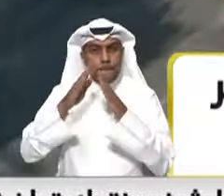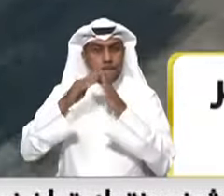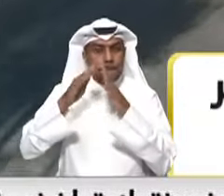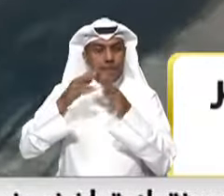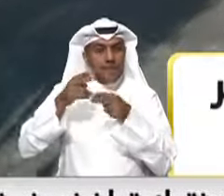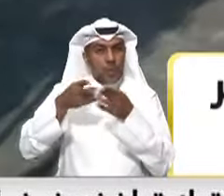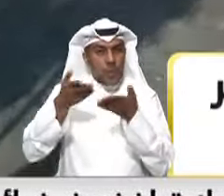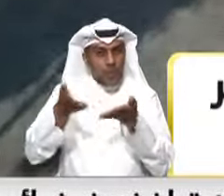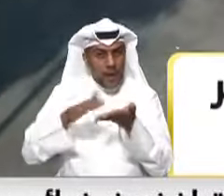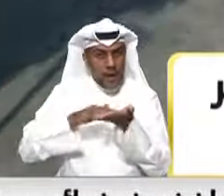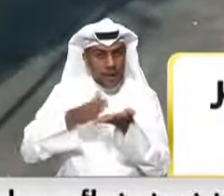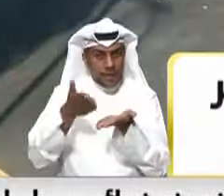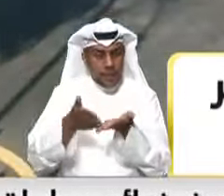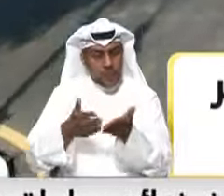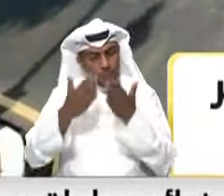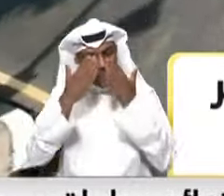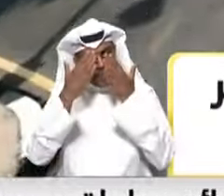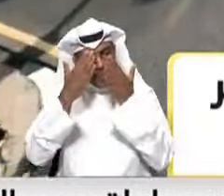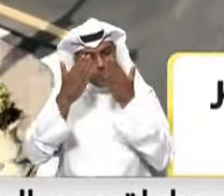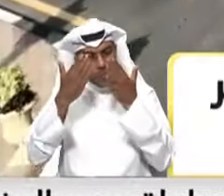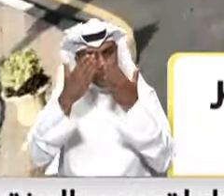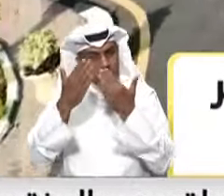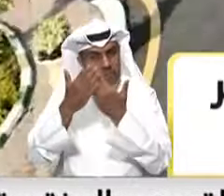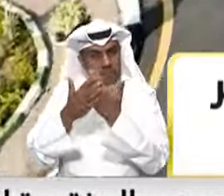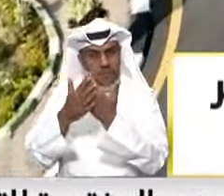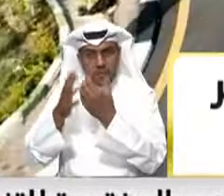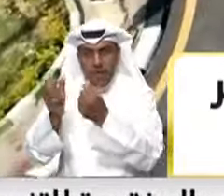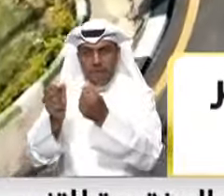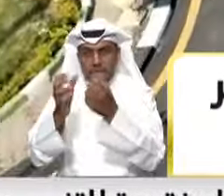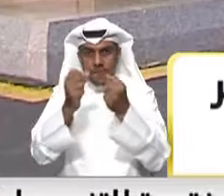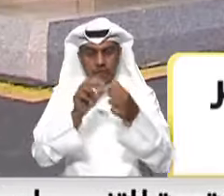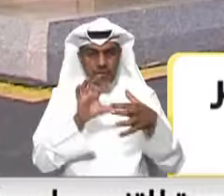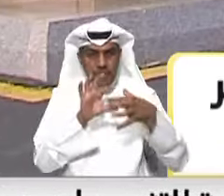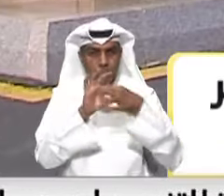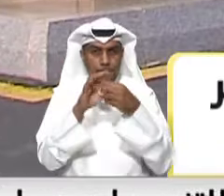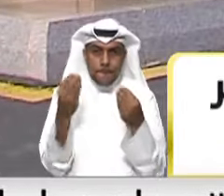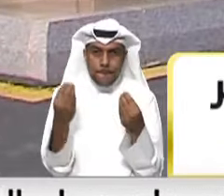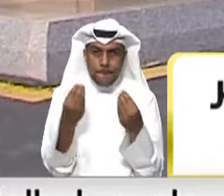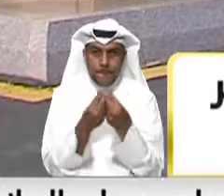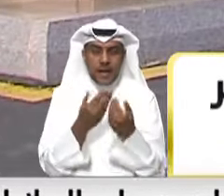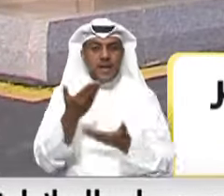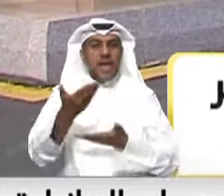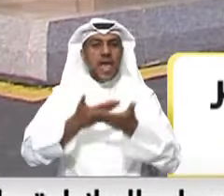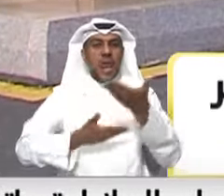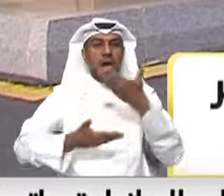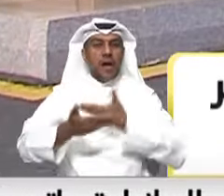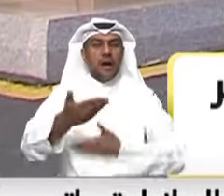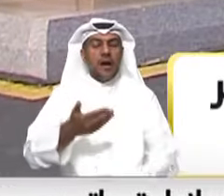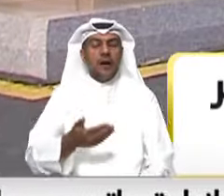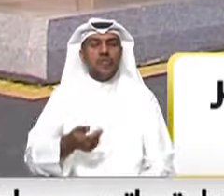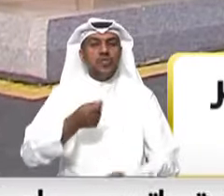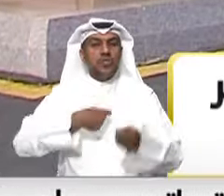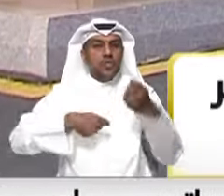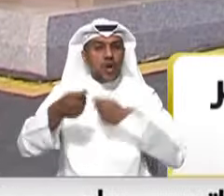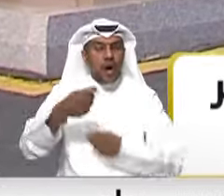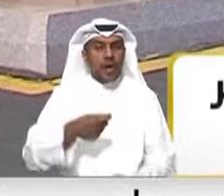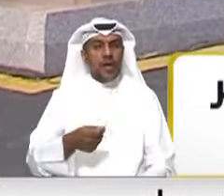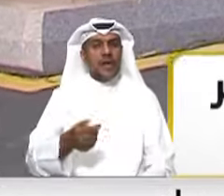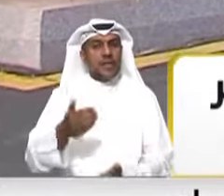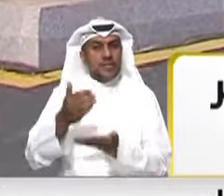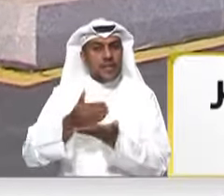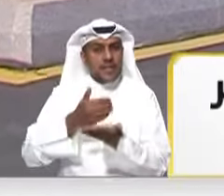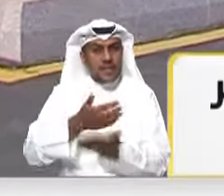الكويت، وأكد الجانبان عزمهما تعزيز العلاقات التجارية والاستثمارية خلال